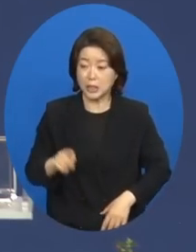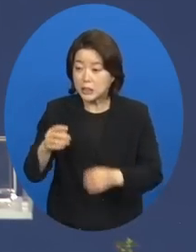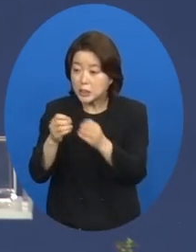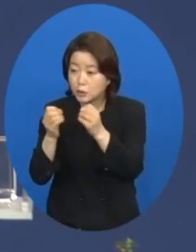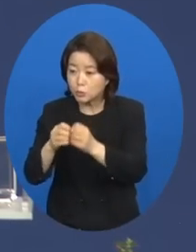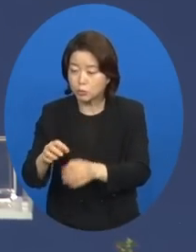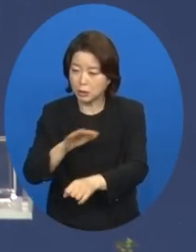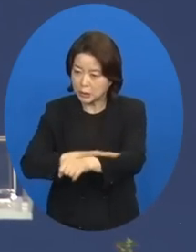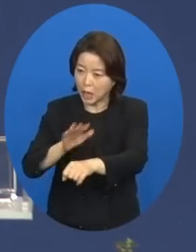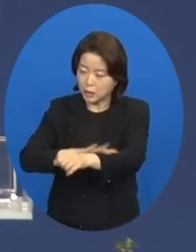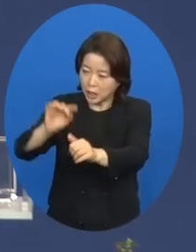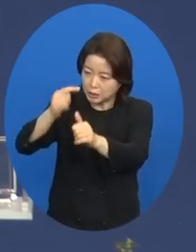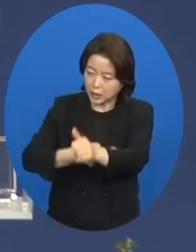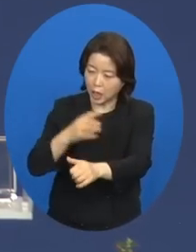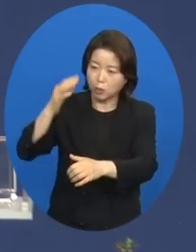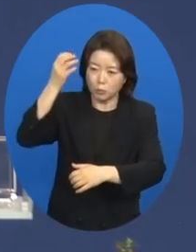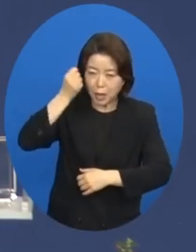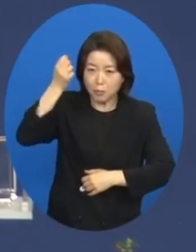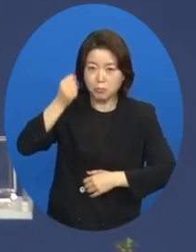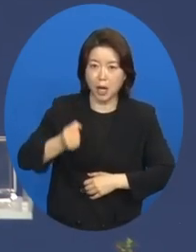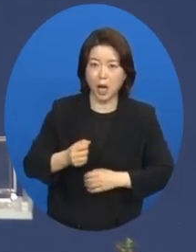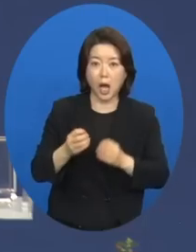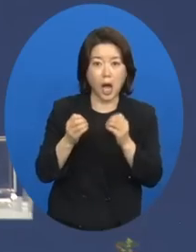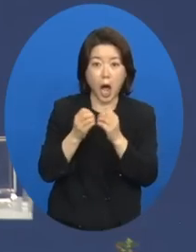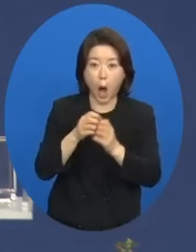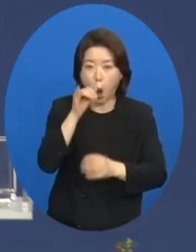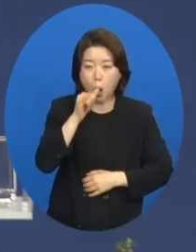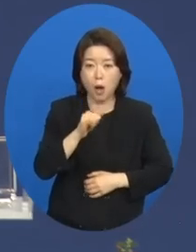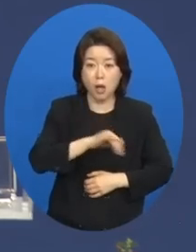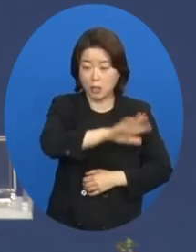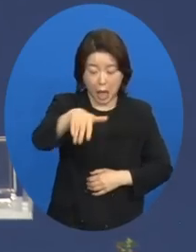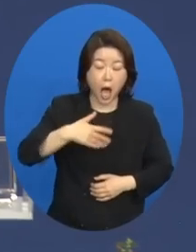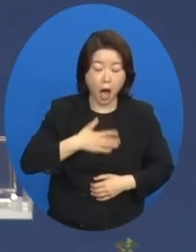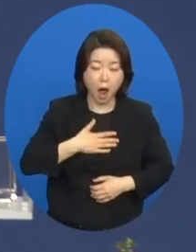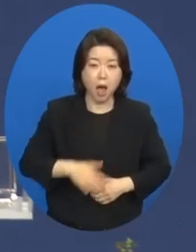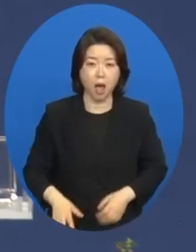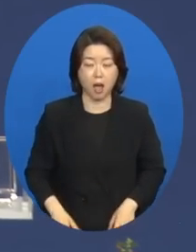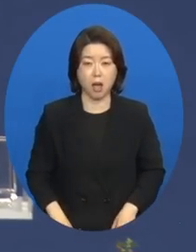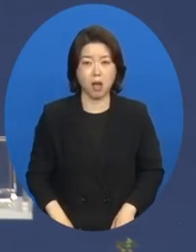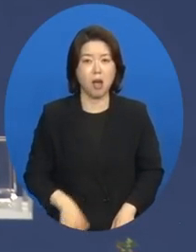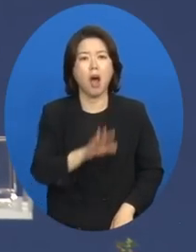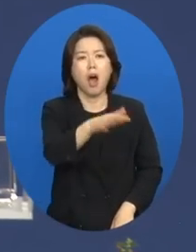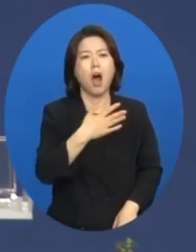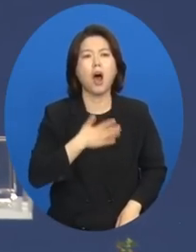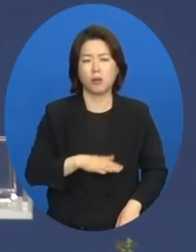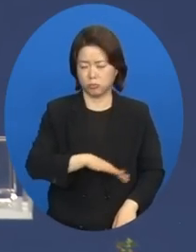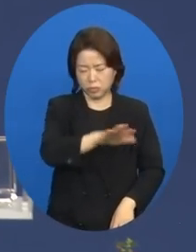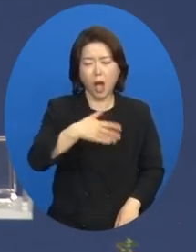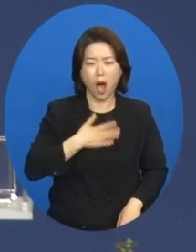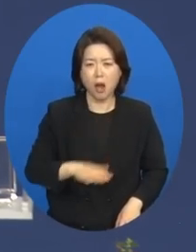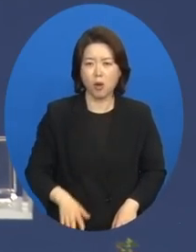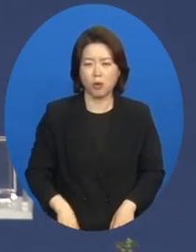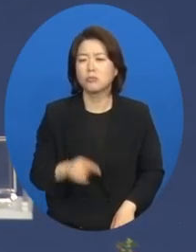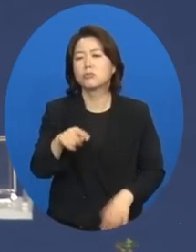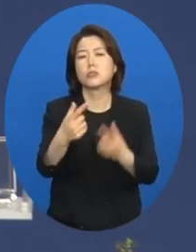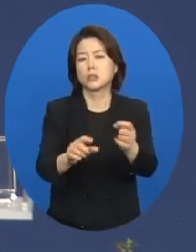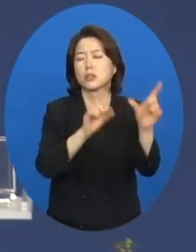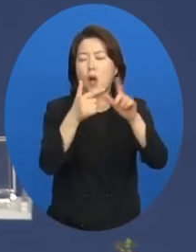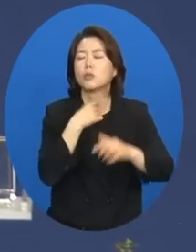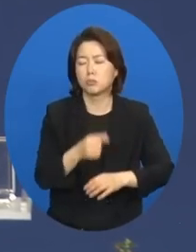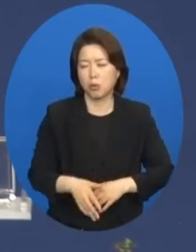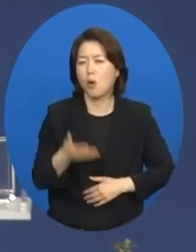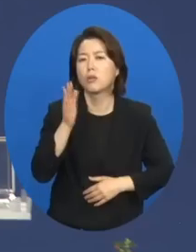구절은 어쩌면 이렇게 저절로 자동적으로 암송이 되는지 그 못하는 사람이 없더라고요. 알아요. 다 알아요. 그렇게 살려고 해요.